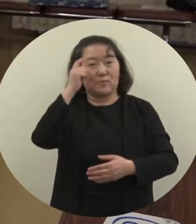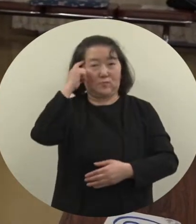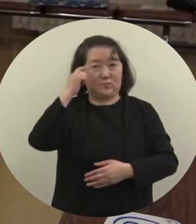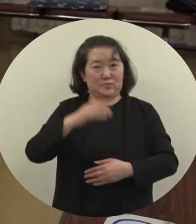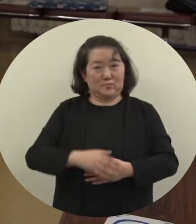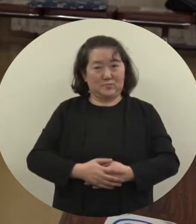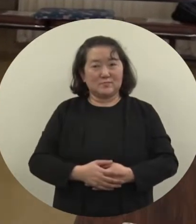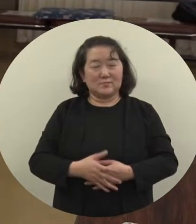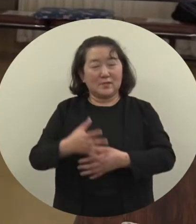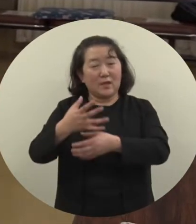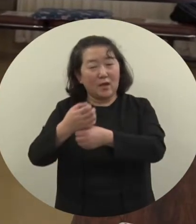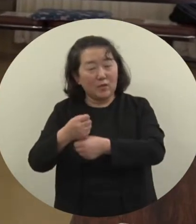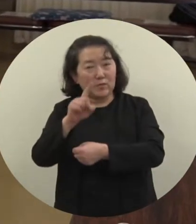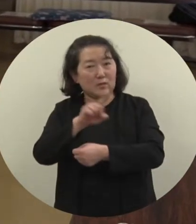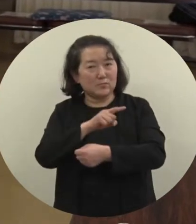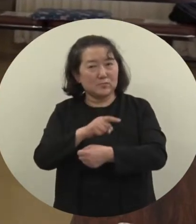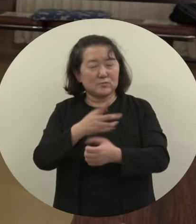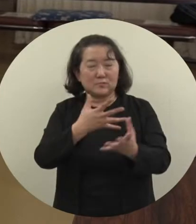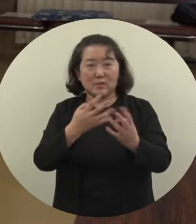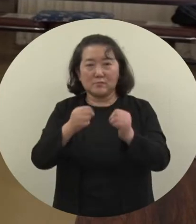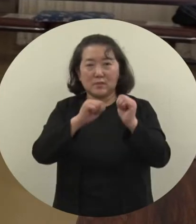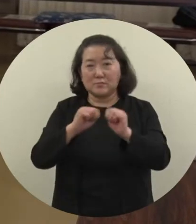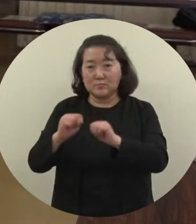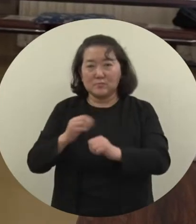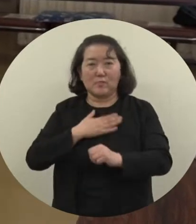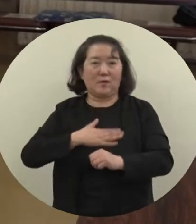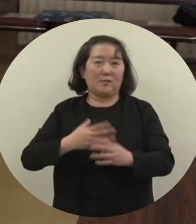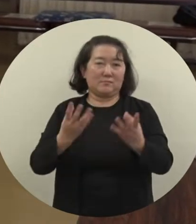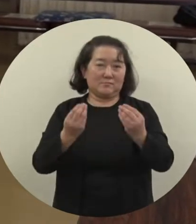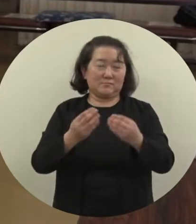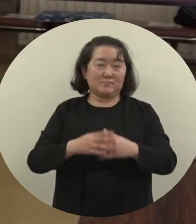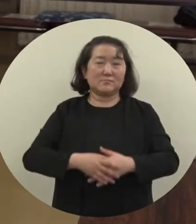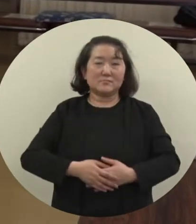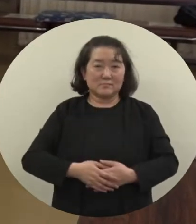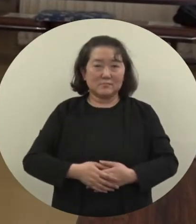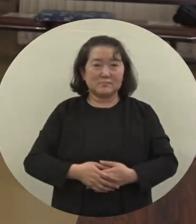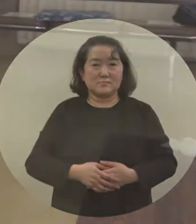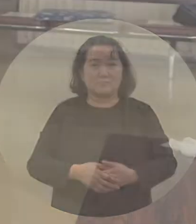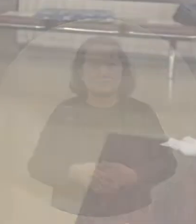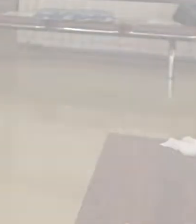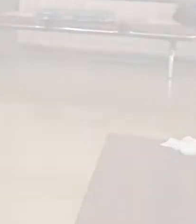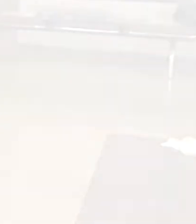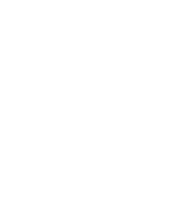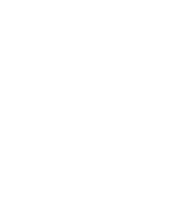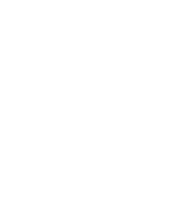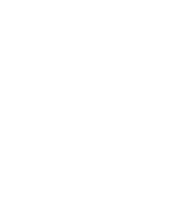思います。頼れる人ってたくさんおるやなって思います。